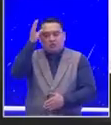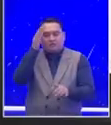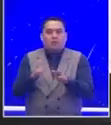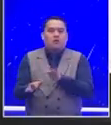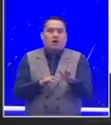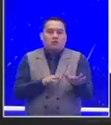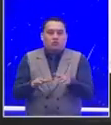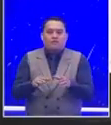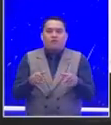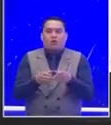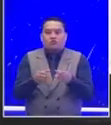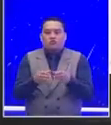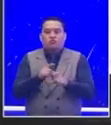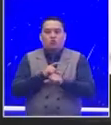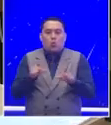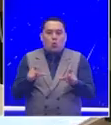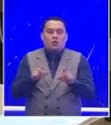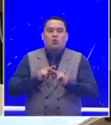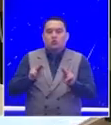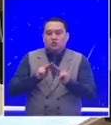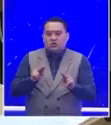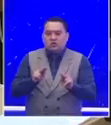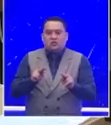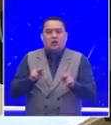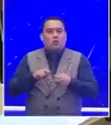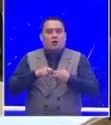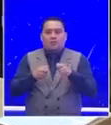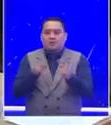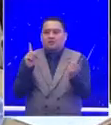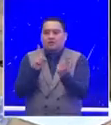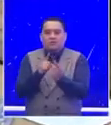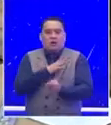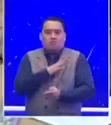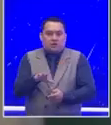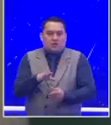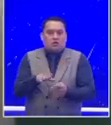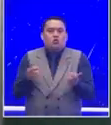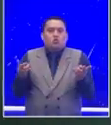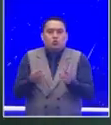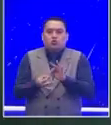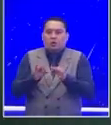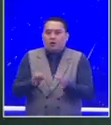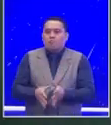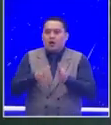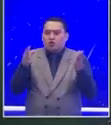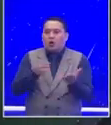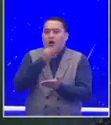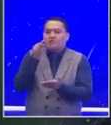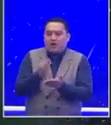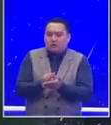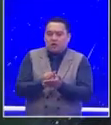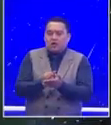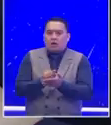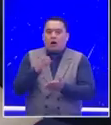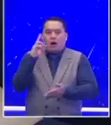процессе. С такой функцией школьники, да и учителя, еще не сталкивались. Потому к этому процессу нужно подойти с большой ответственностью. И